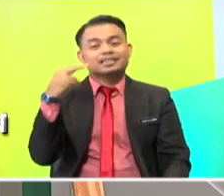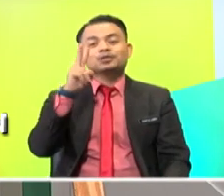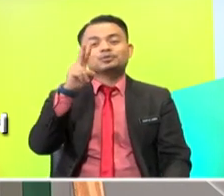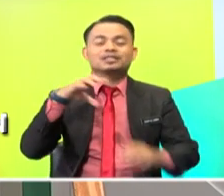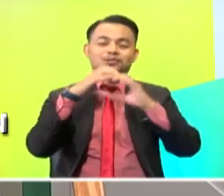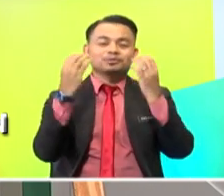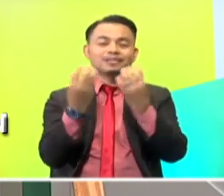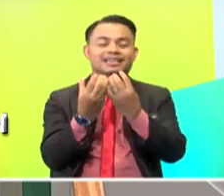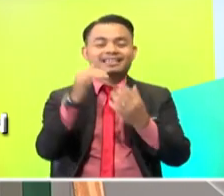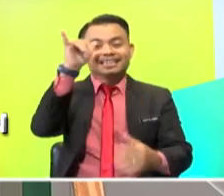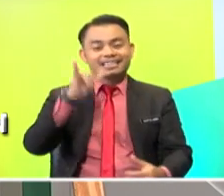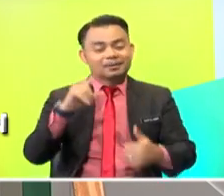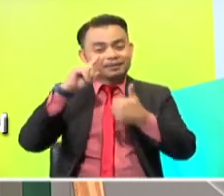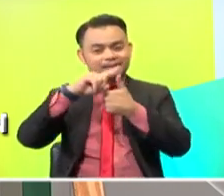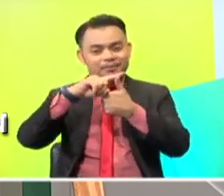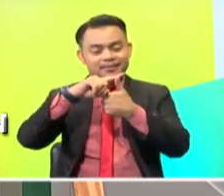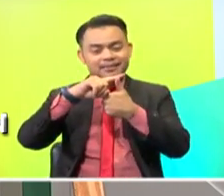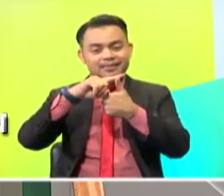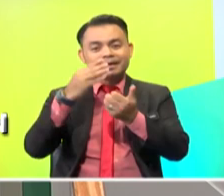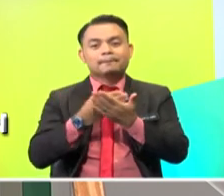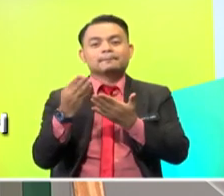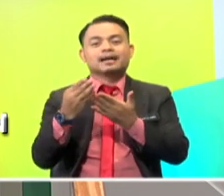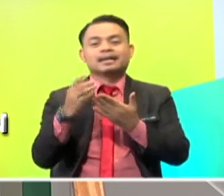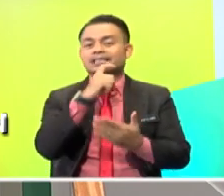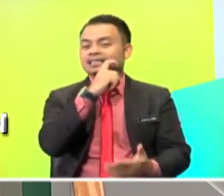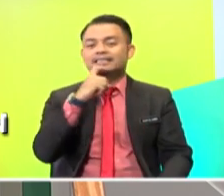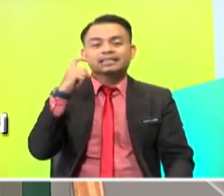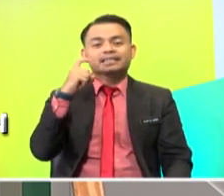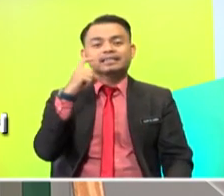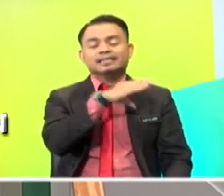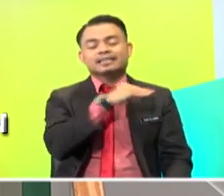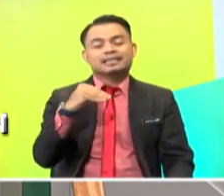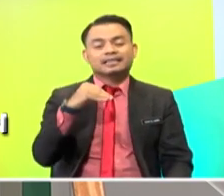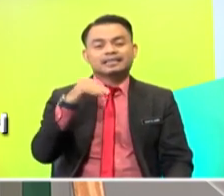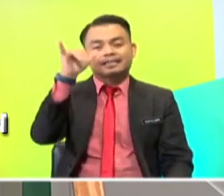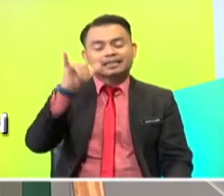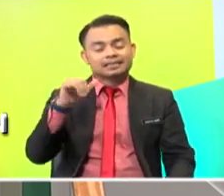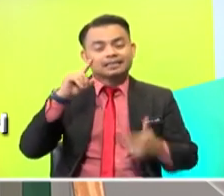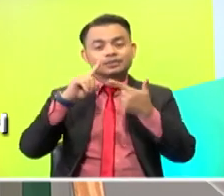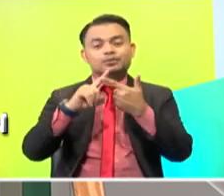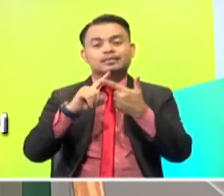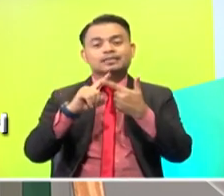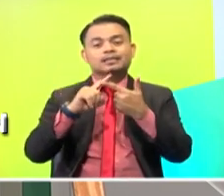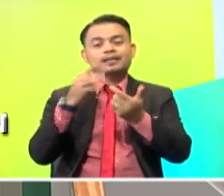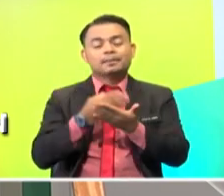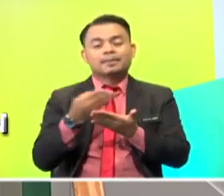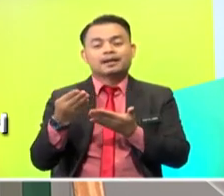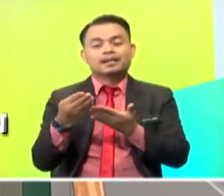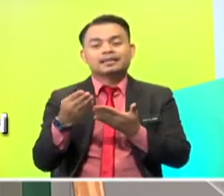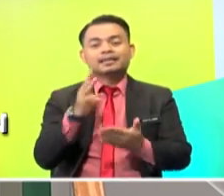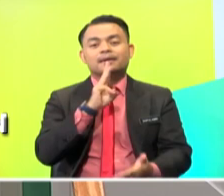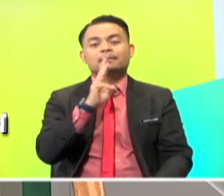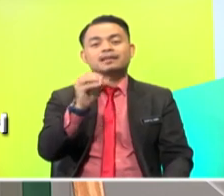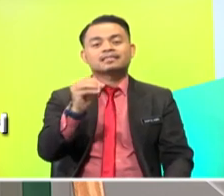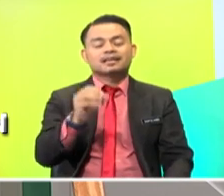paham pas bahan kering yang kedua bahan basah oke di sini Ceko ada